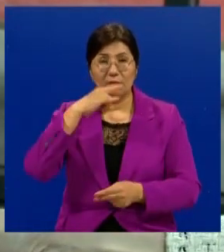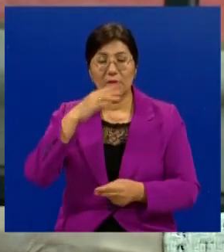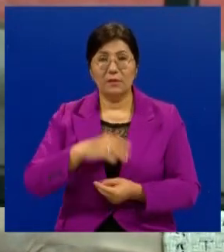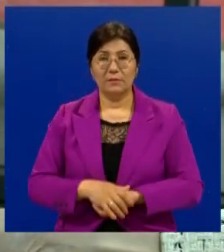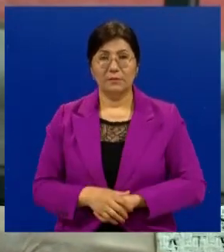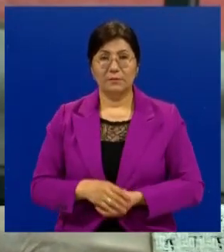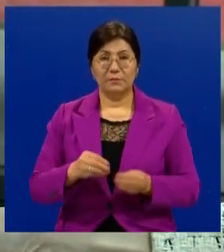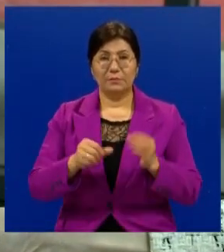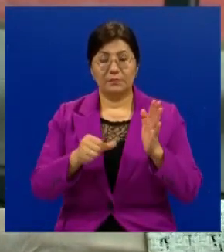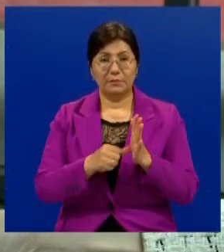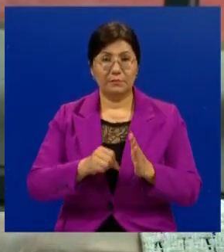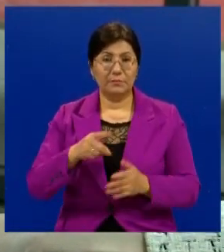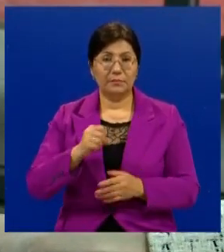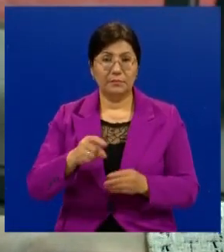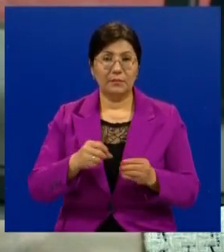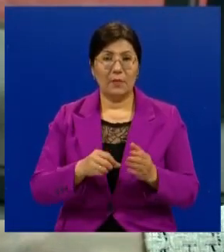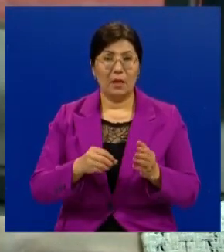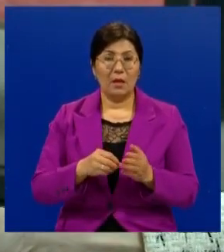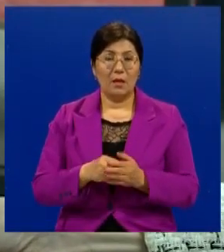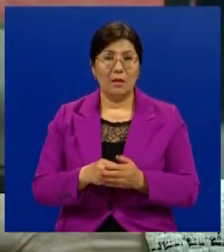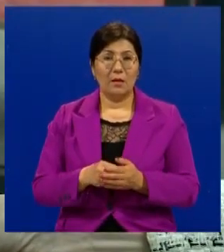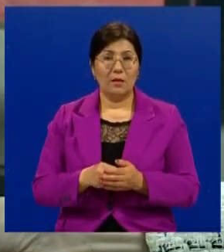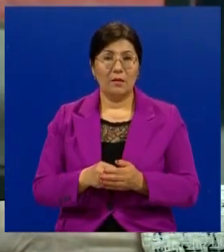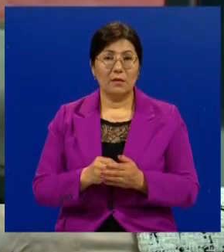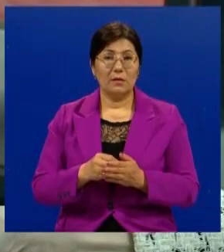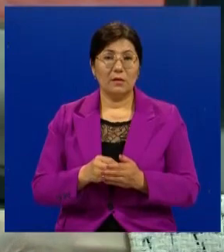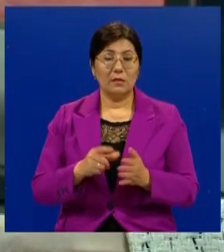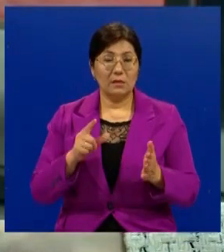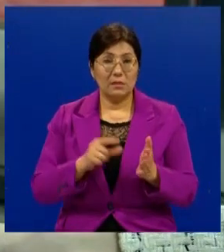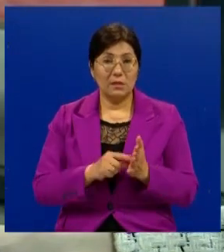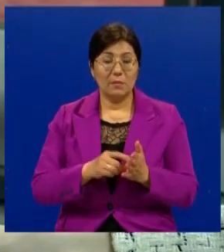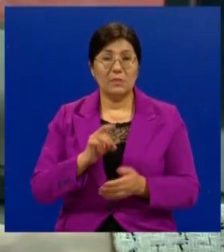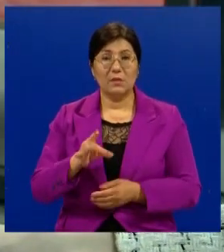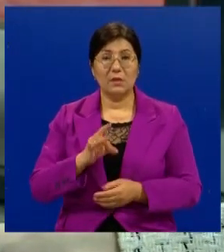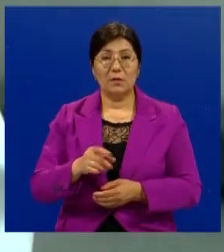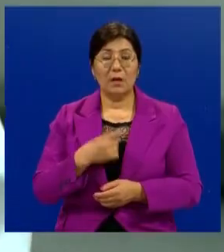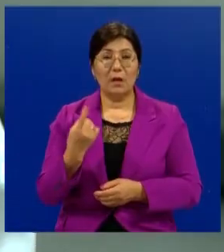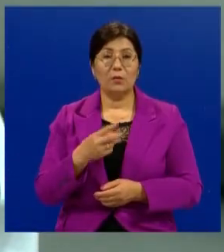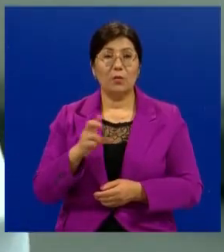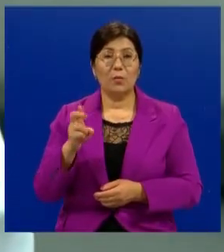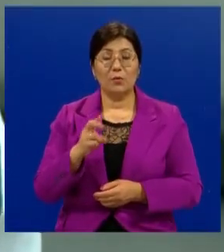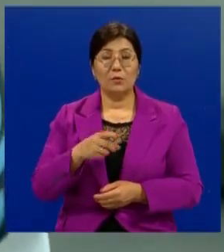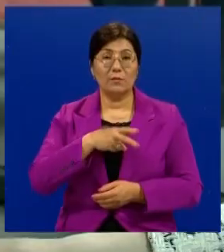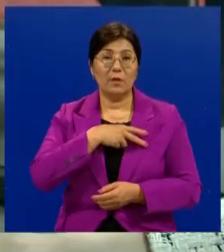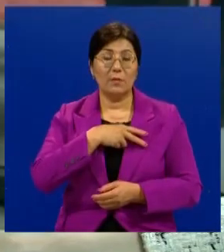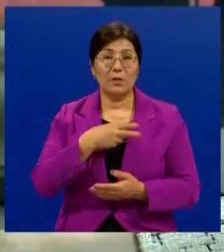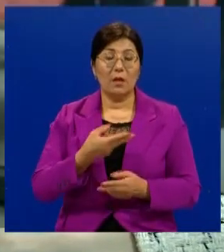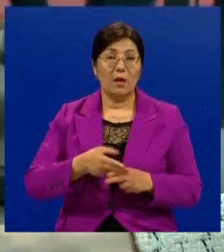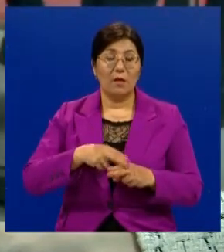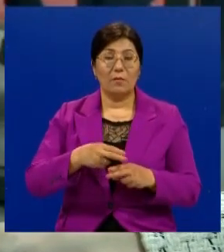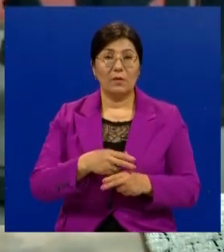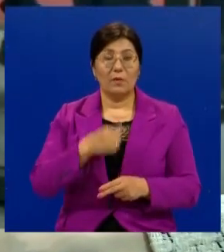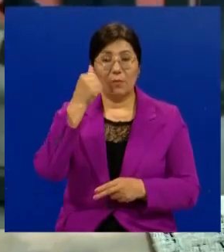16 золотых медалей и 7 серебряных и одну бронзовую. В этом году очень была